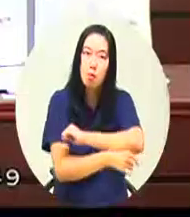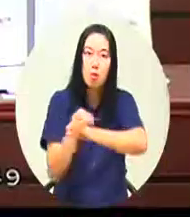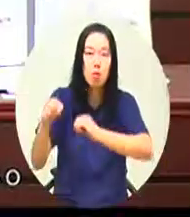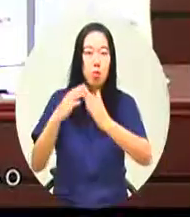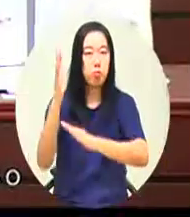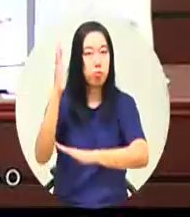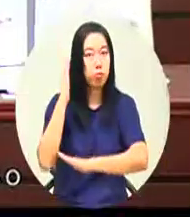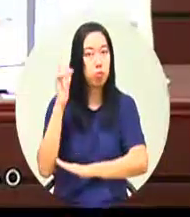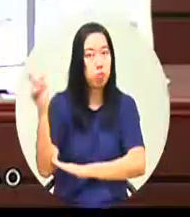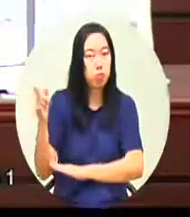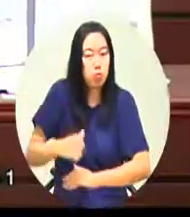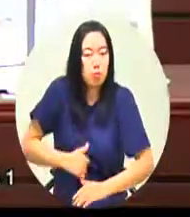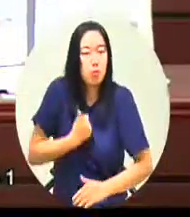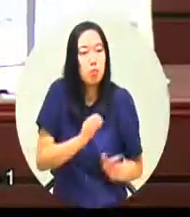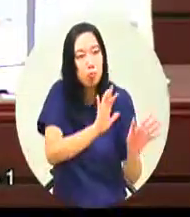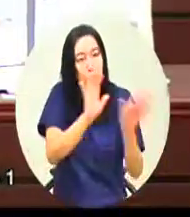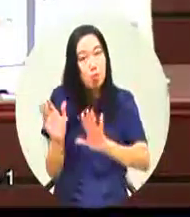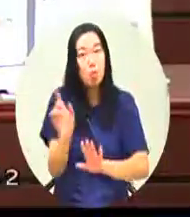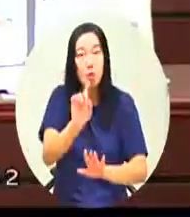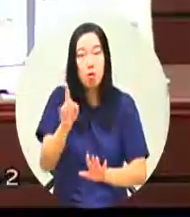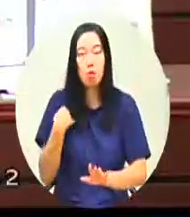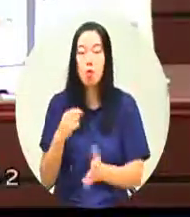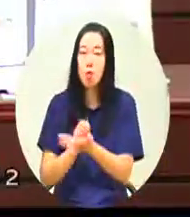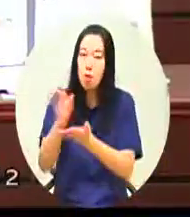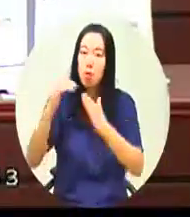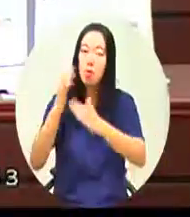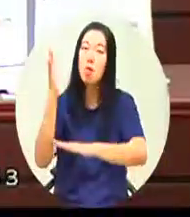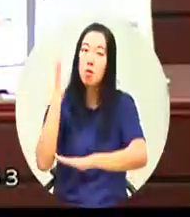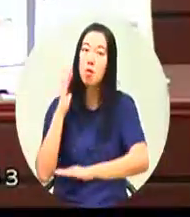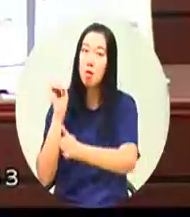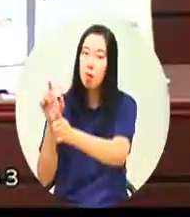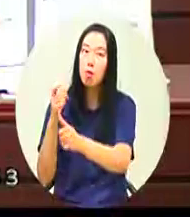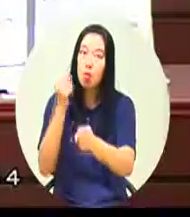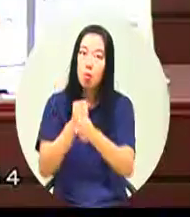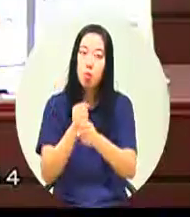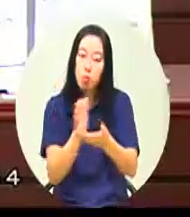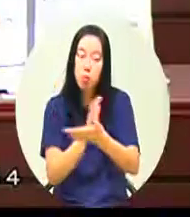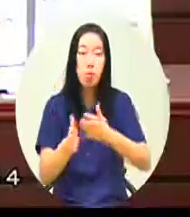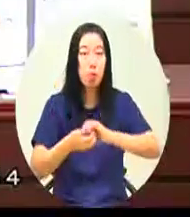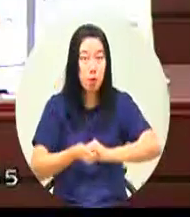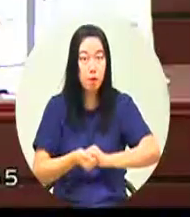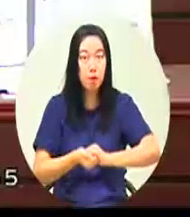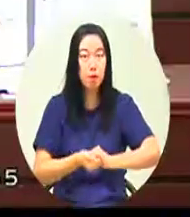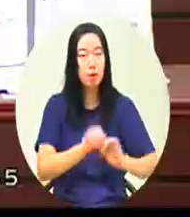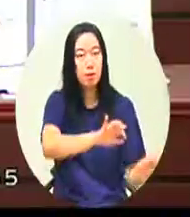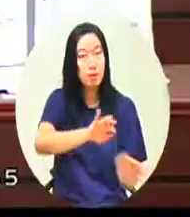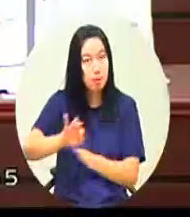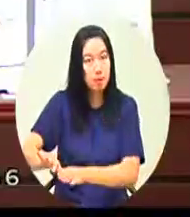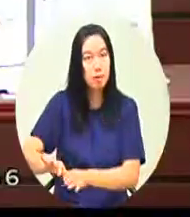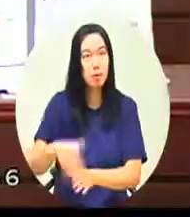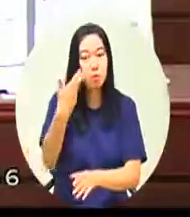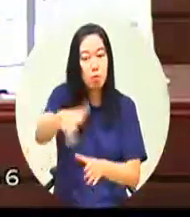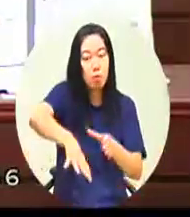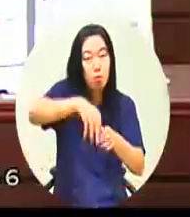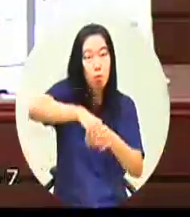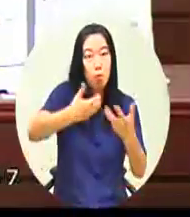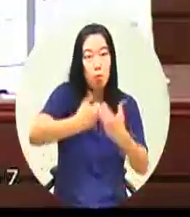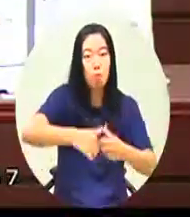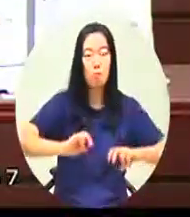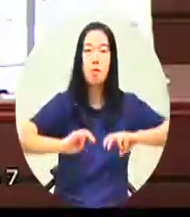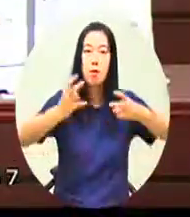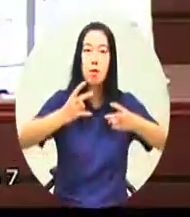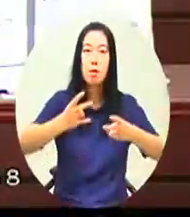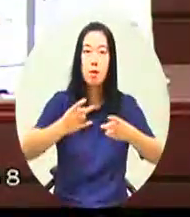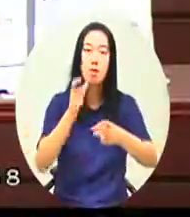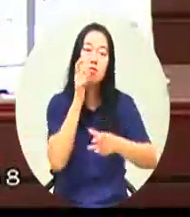们会依照实际的状况那报到市政府这边来去做核定。那另外就是抽水站改为固定是在广福里这个